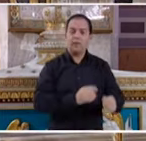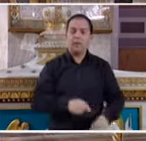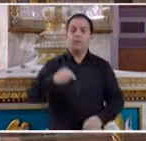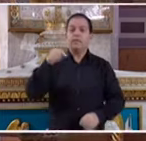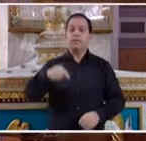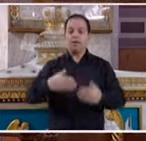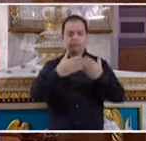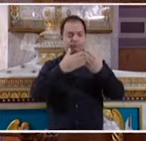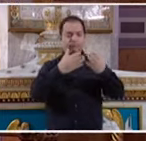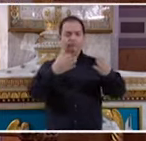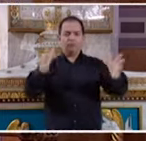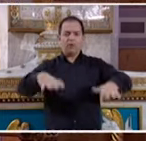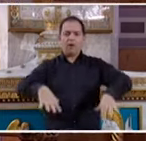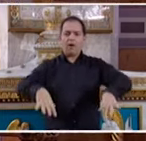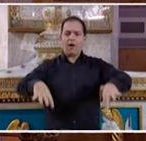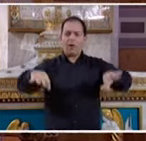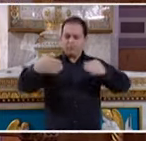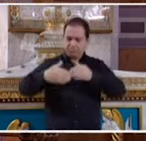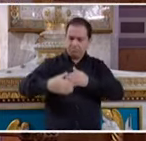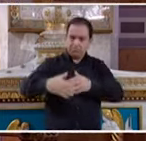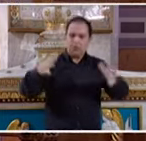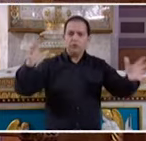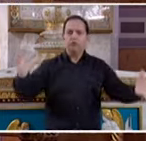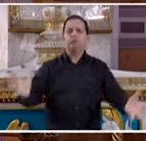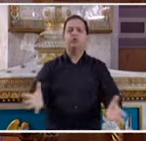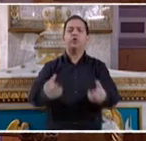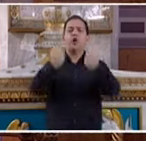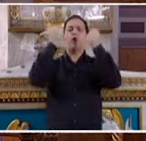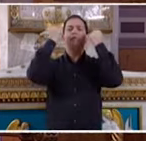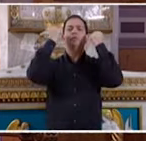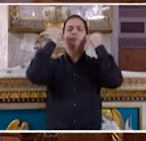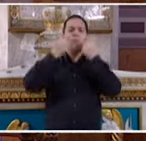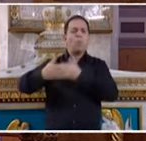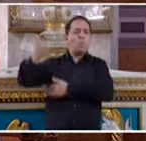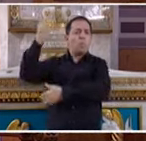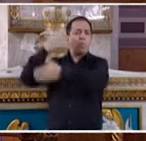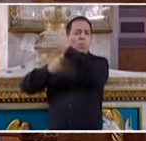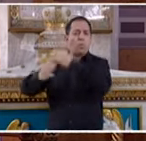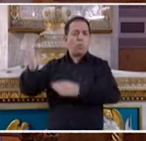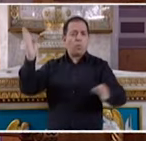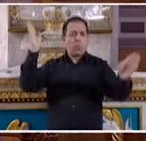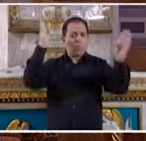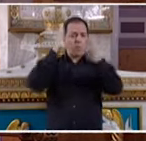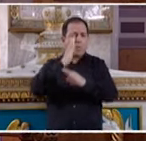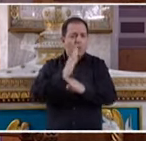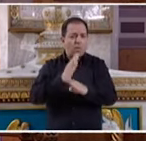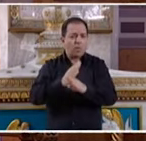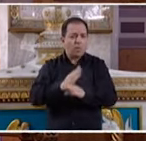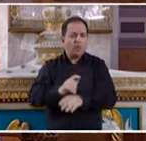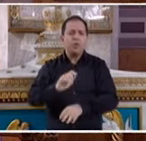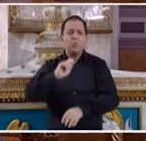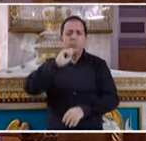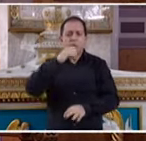σήμερον τη σωτηρίας ημών το κεφάλαιον και του